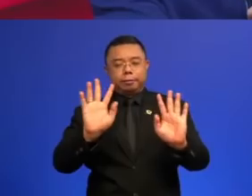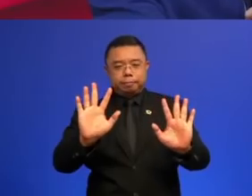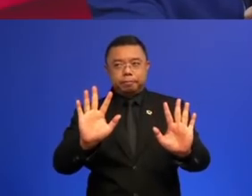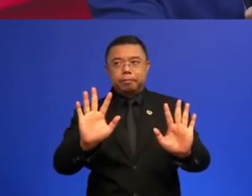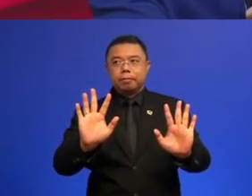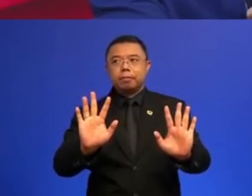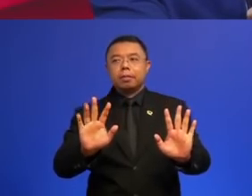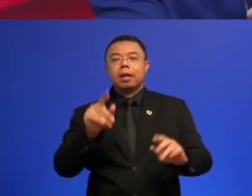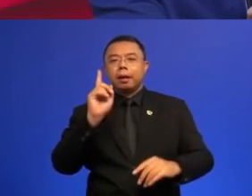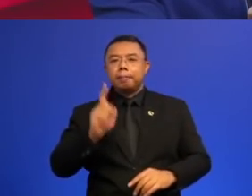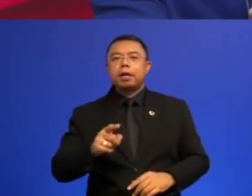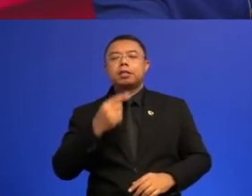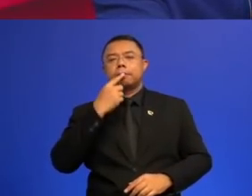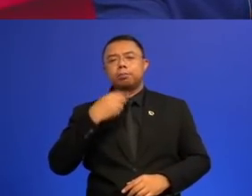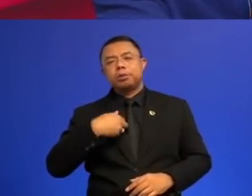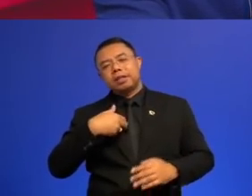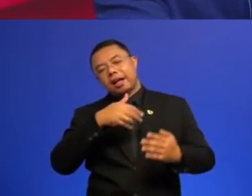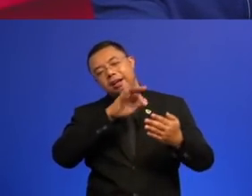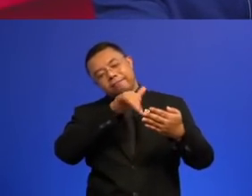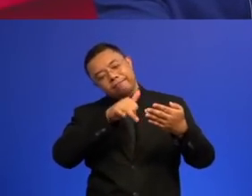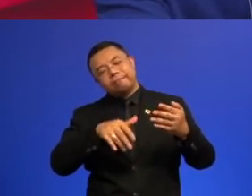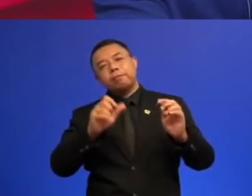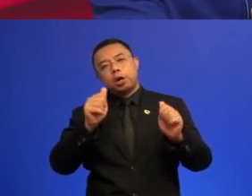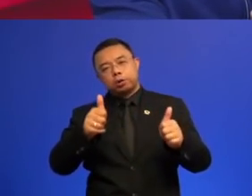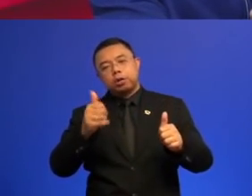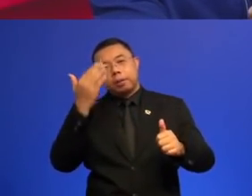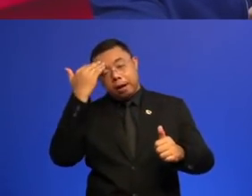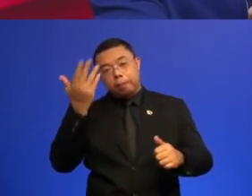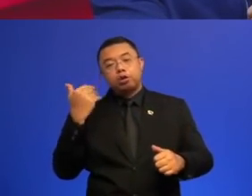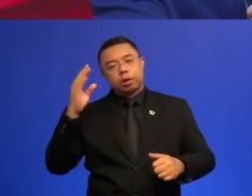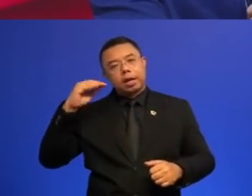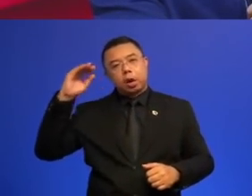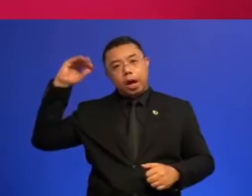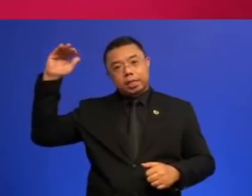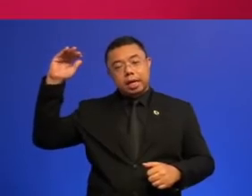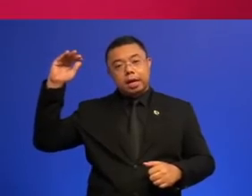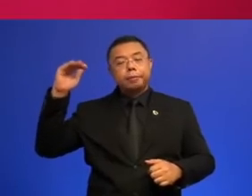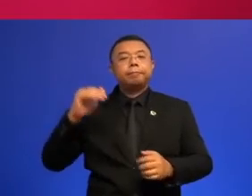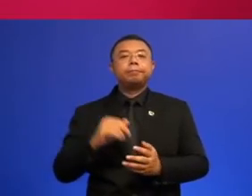Oke deh. Pasti punya analisa yang baik karena sudah dewasa.